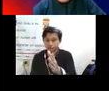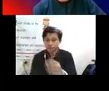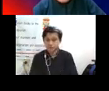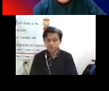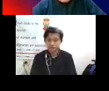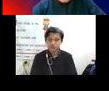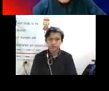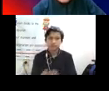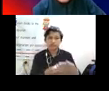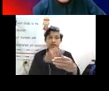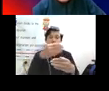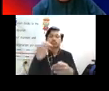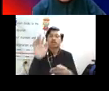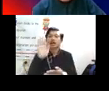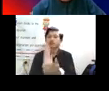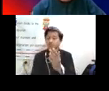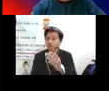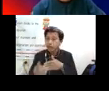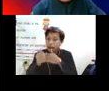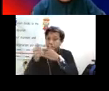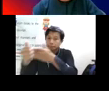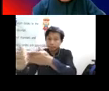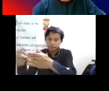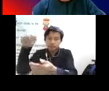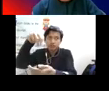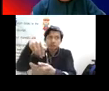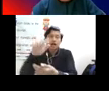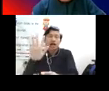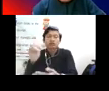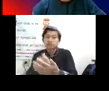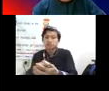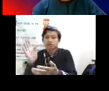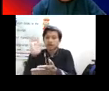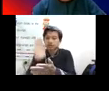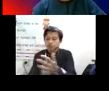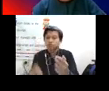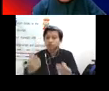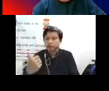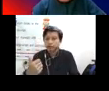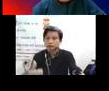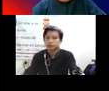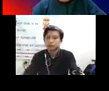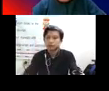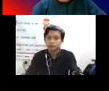nanti akan diarahkan ke sini kemudian kita pilih yang get web importer for crop